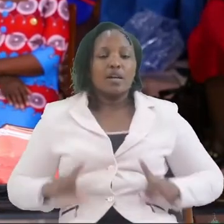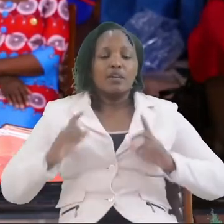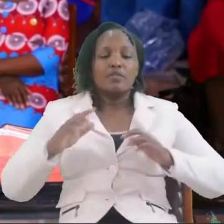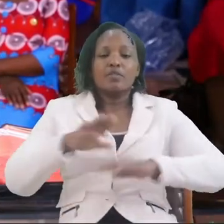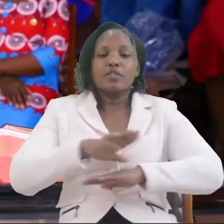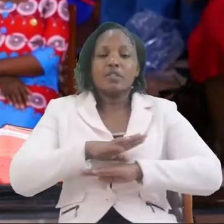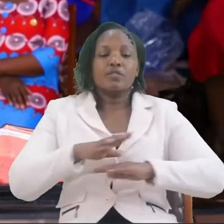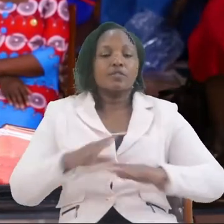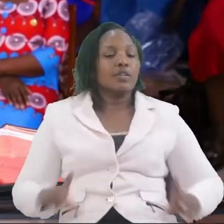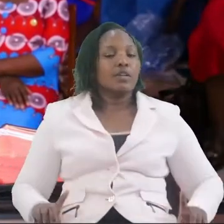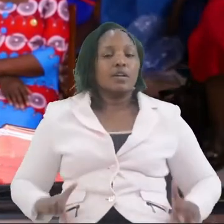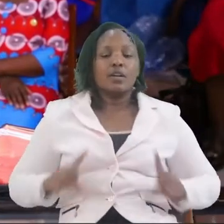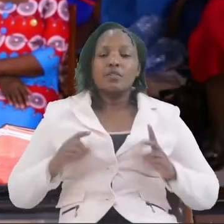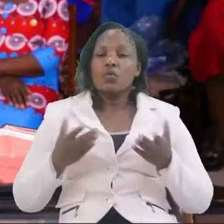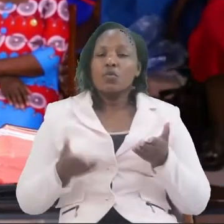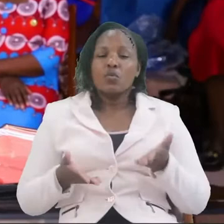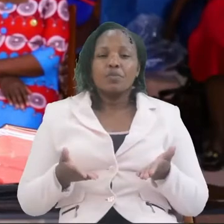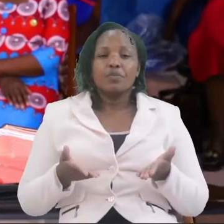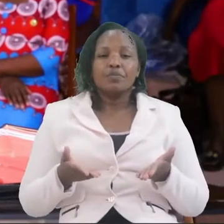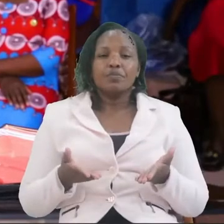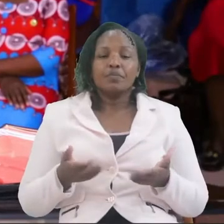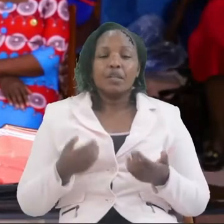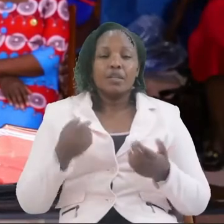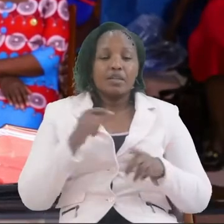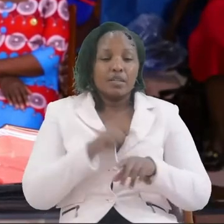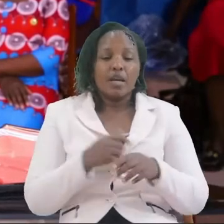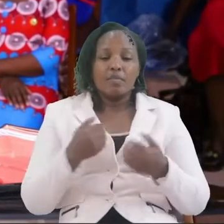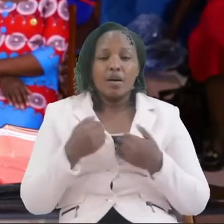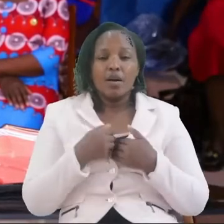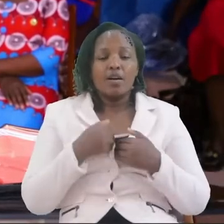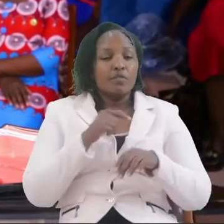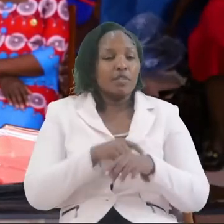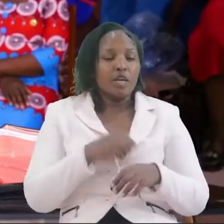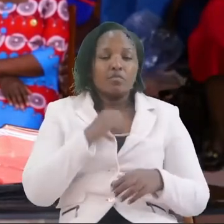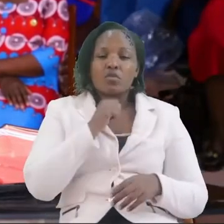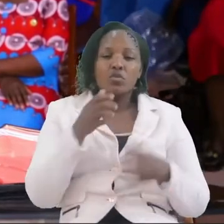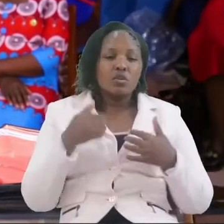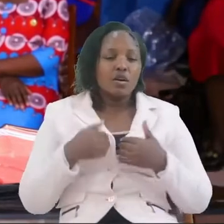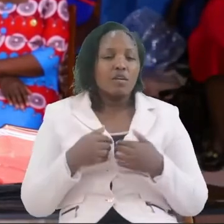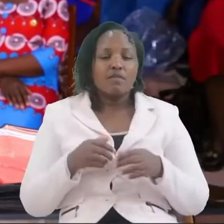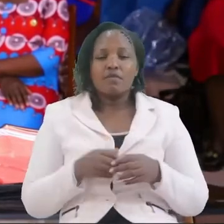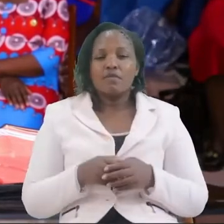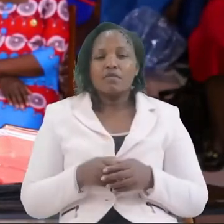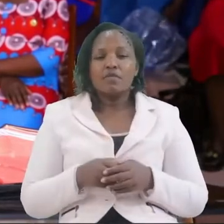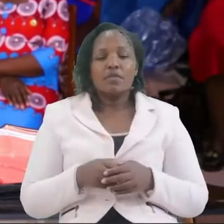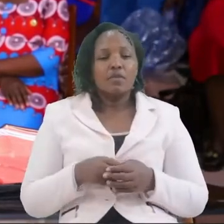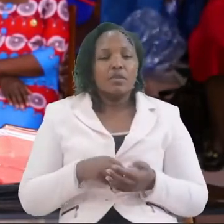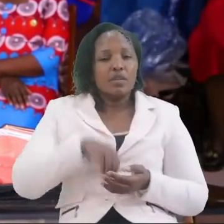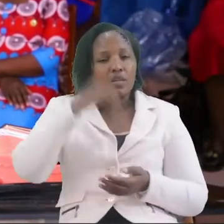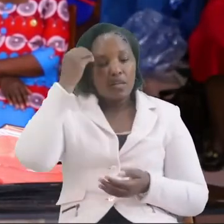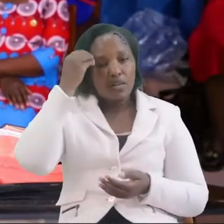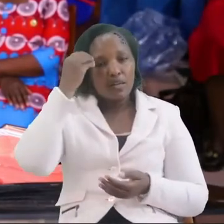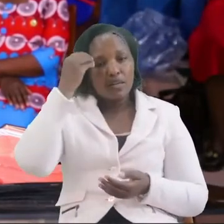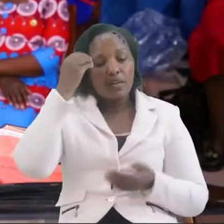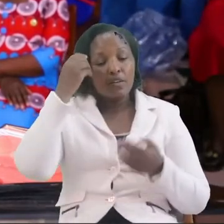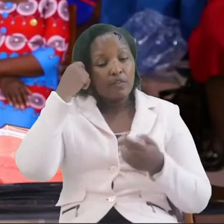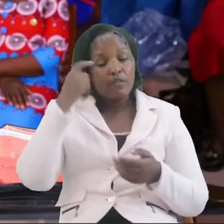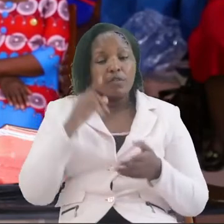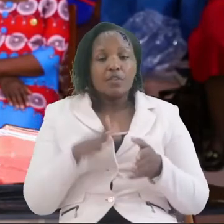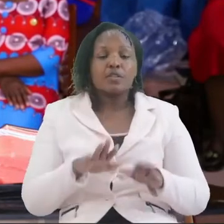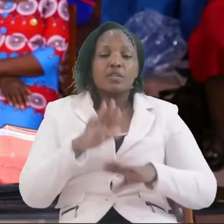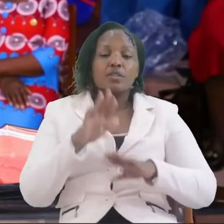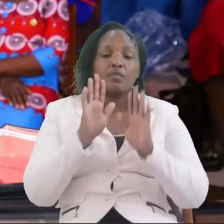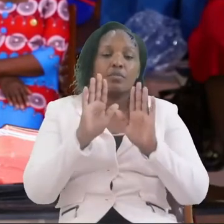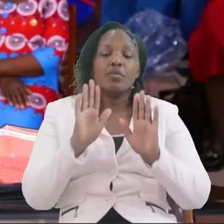kurithika vile alivyo, wakati ako na wakati hana, yeye amesoma, kwa sababu hii ndiye